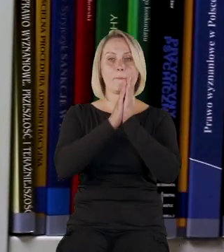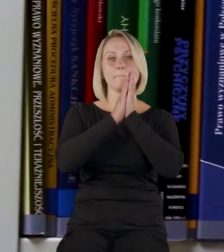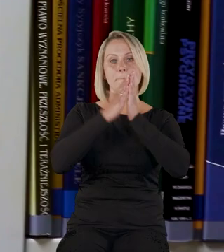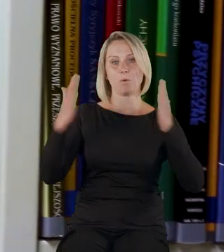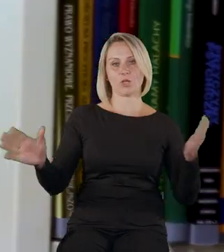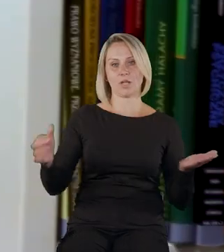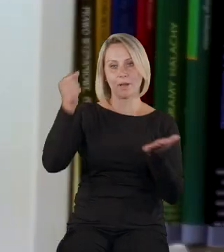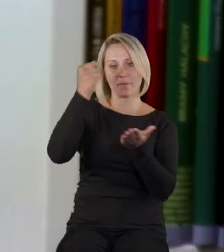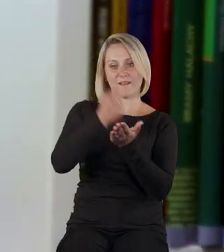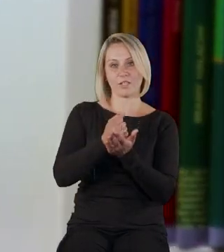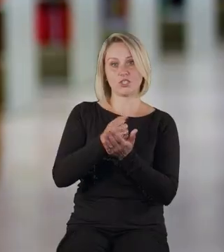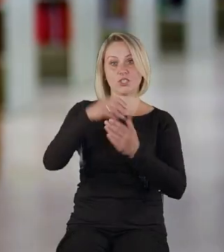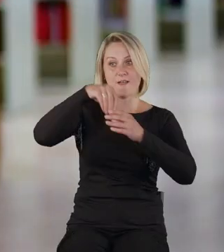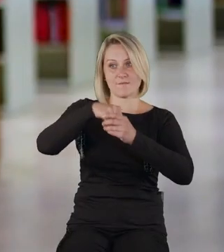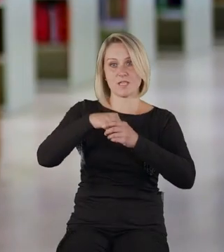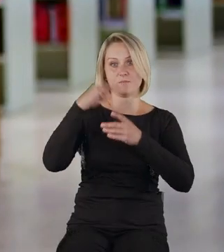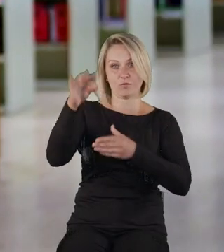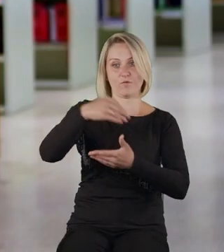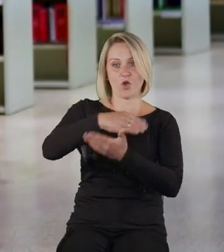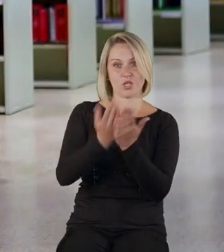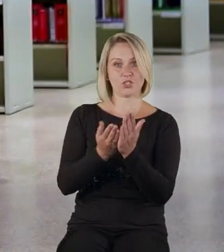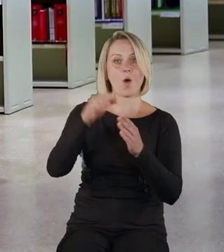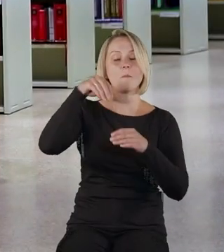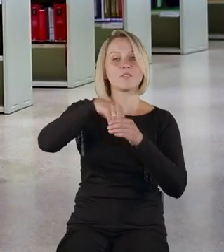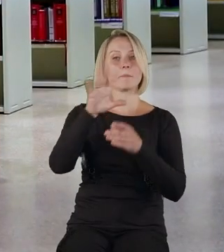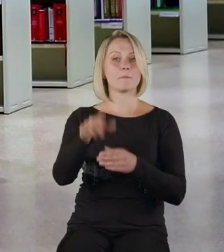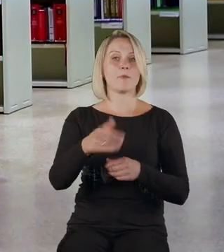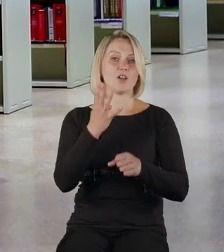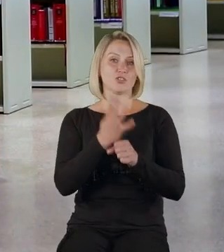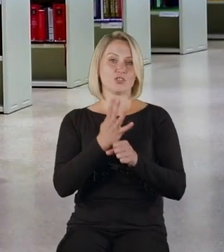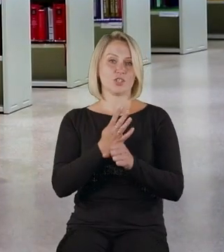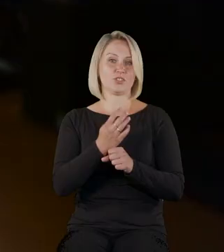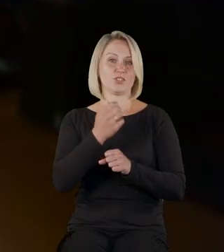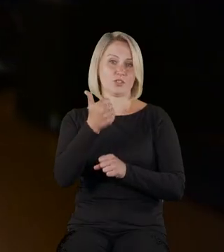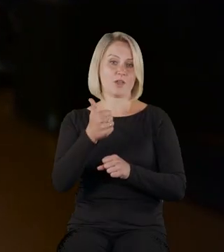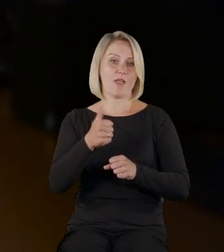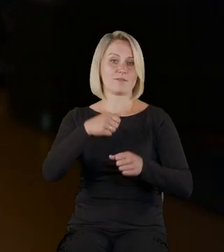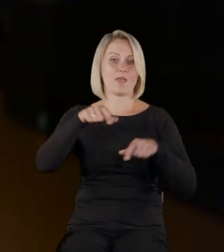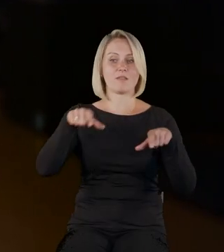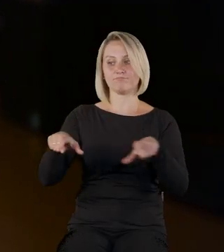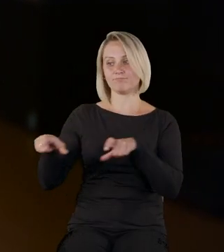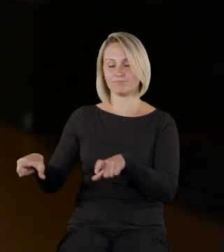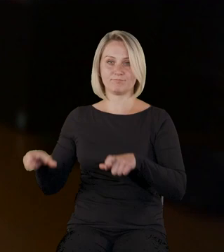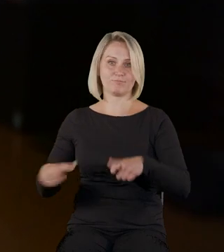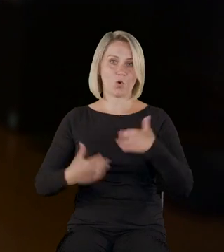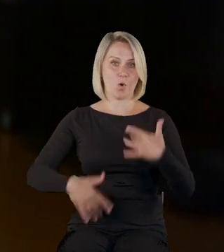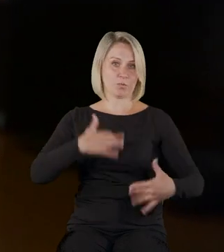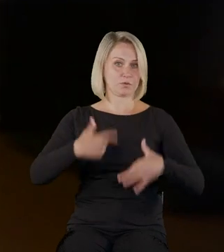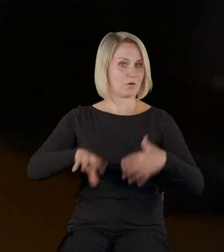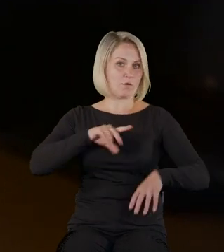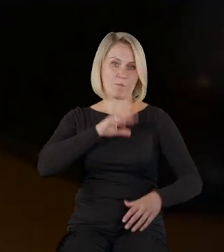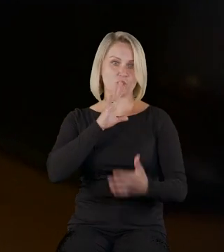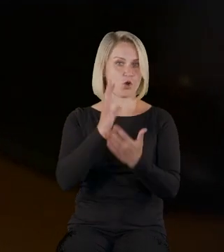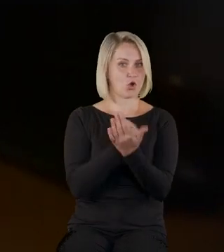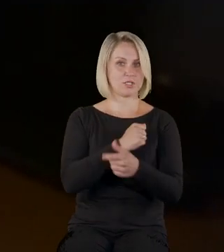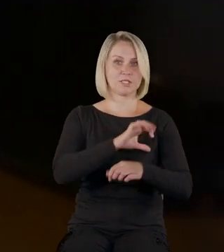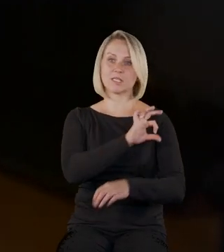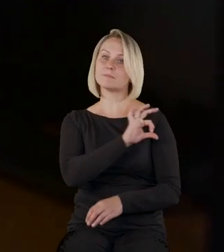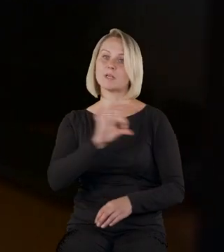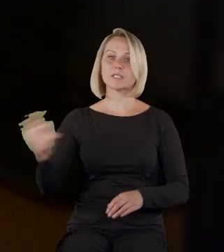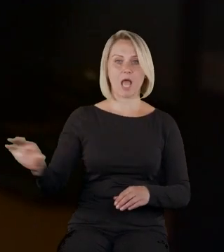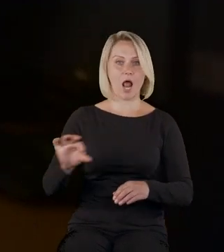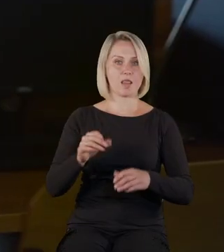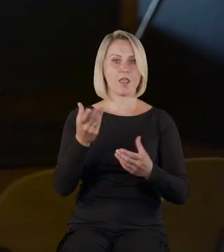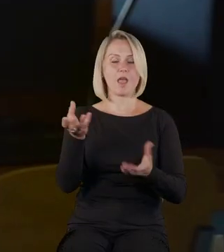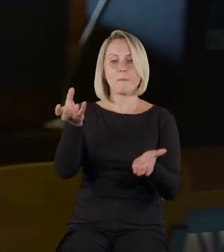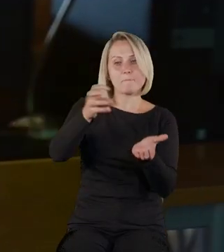praktyka prawnicza działająca w murach wydziału posiada 41 stanowisk komputerowych dla czytelników. Mogą oni korzystać ze specjalistycznych